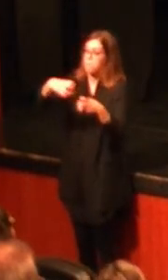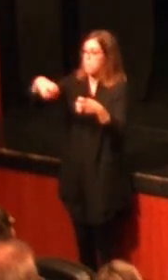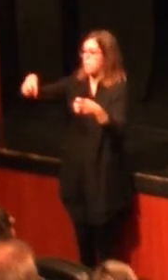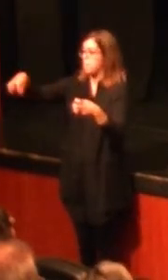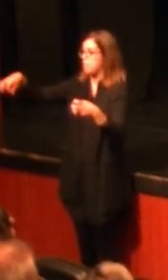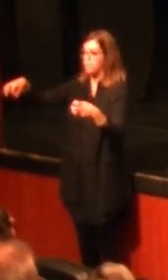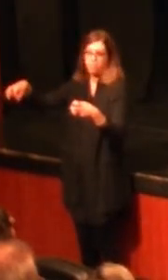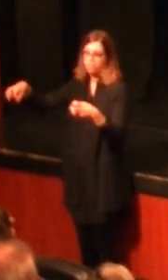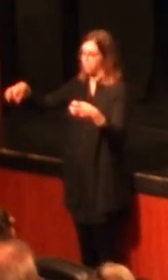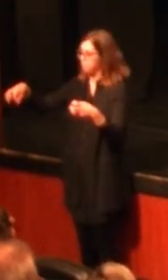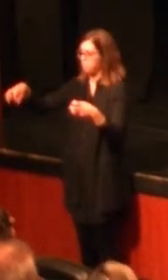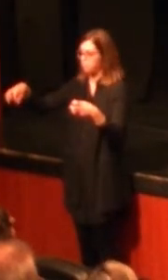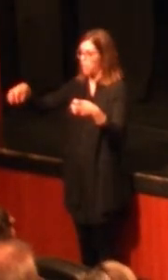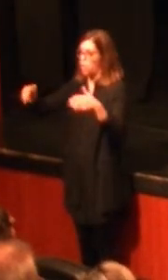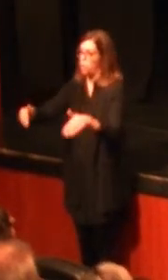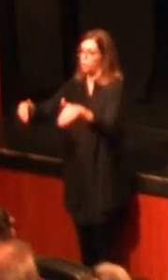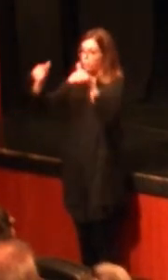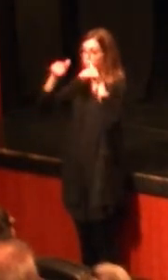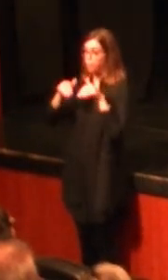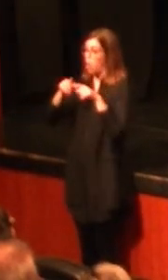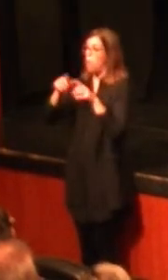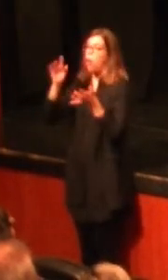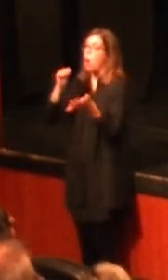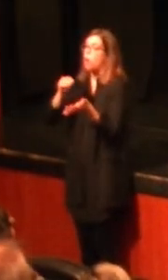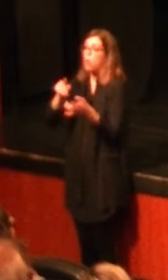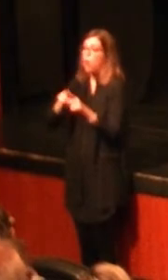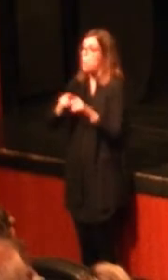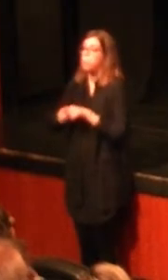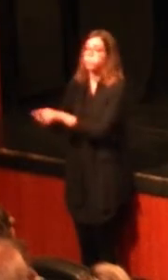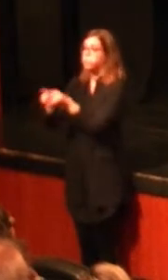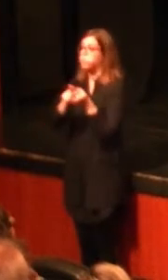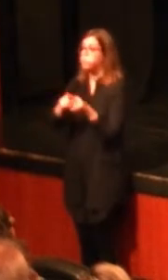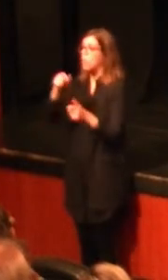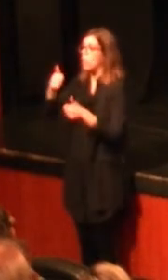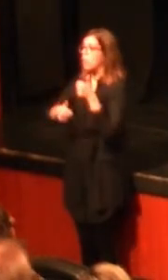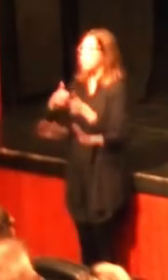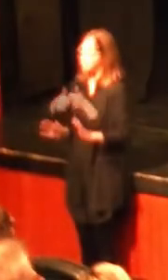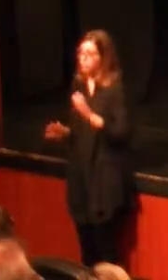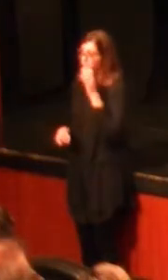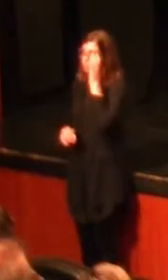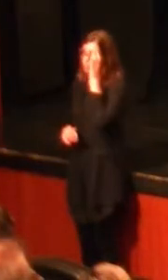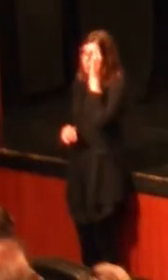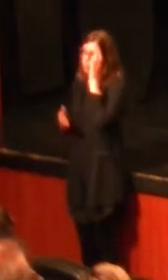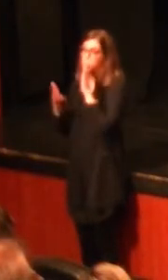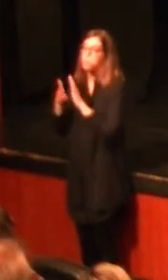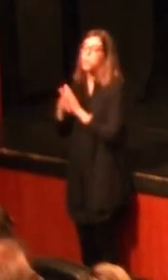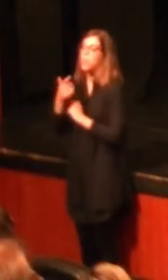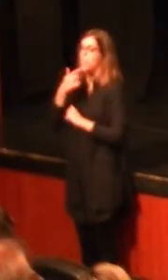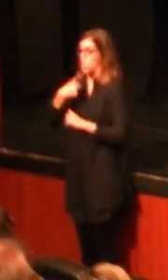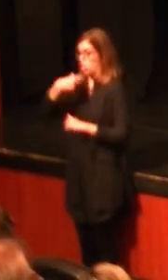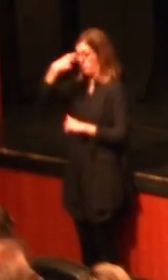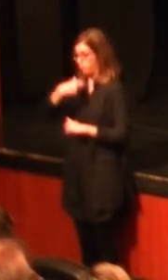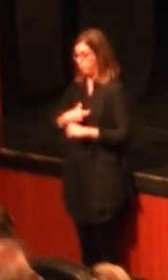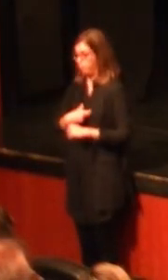I per mi això és una amenaça total, total a una entitat com nosaltres. Jo,